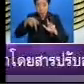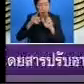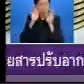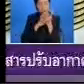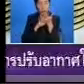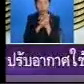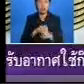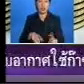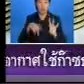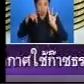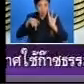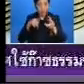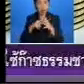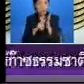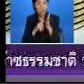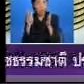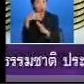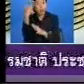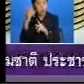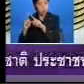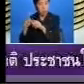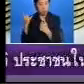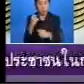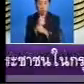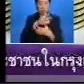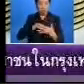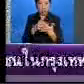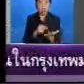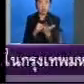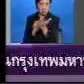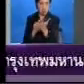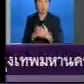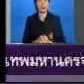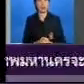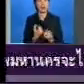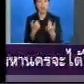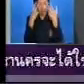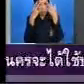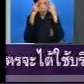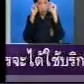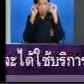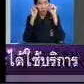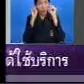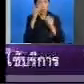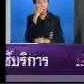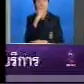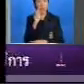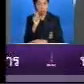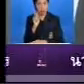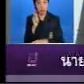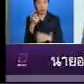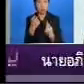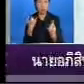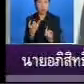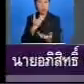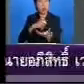าณทั้งหมด 7,000 ล้านบาทก่อนที่จะมีการส่งกลับให้ครม.มีการพิจารณาอีกครั้งหนึ่งนะครับทางด้านท่านนายกรัฐมนตรีนะครับคุณอภิสิทธิ์เวชชาชีวะก็มีการ